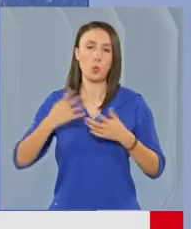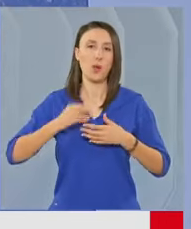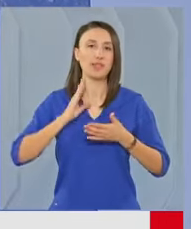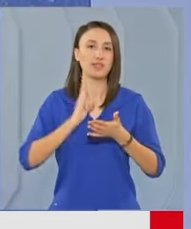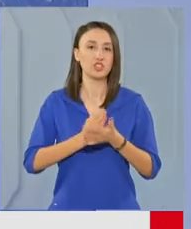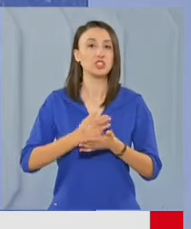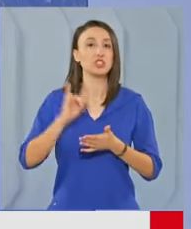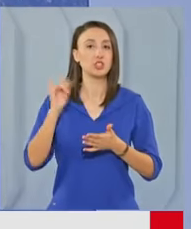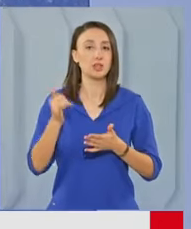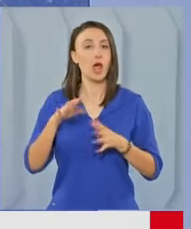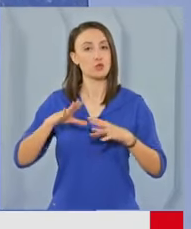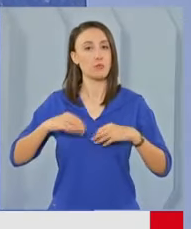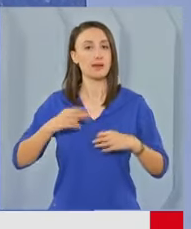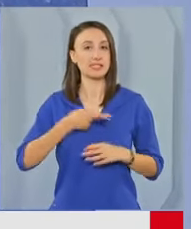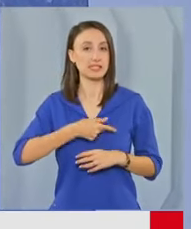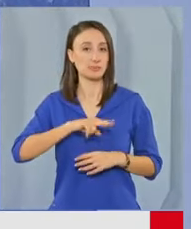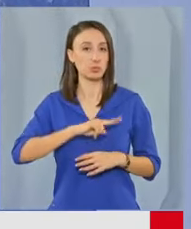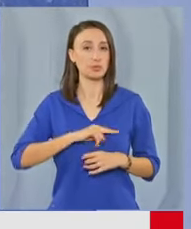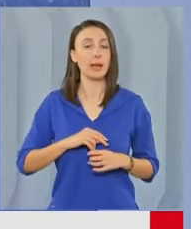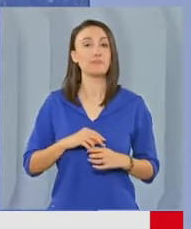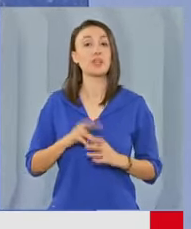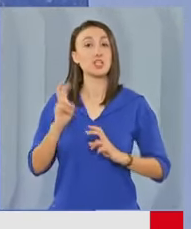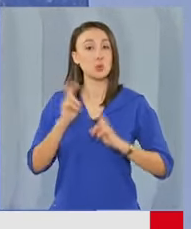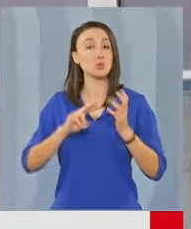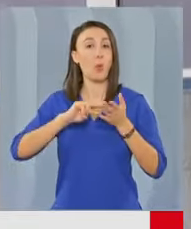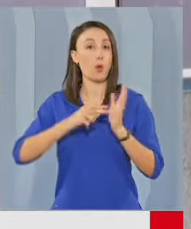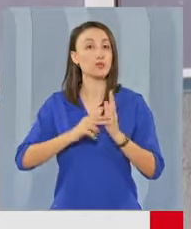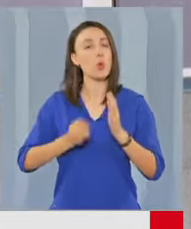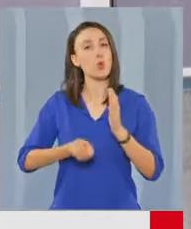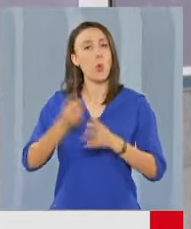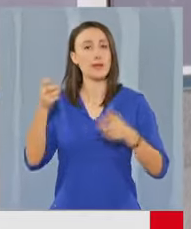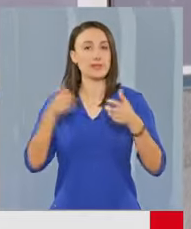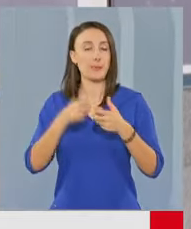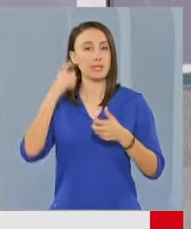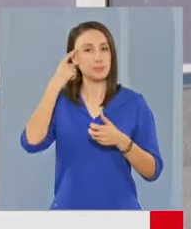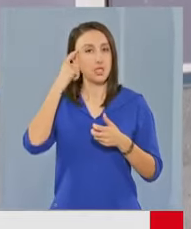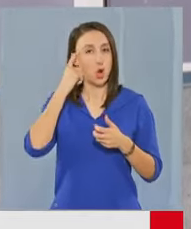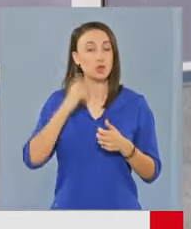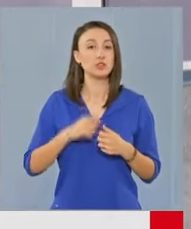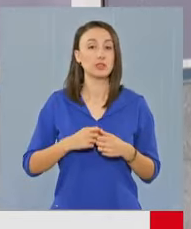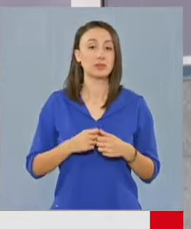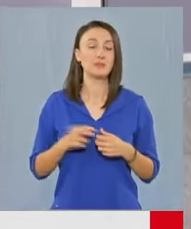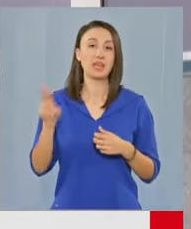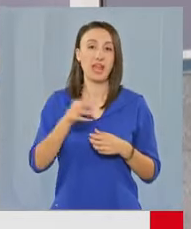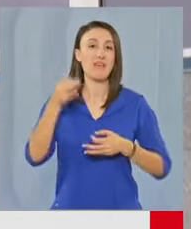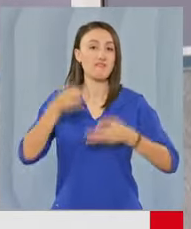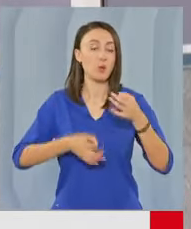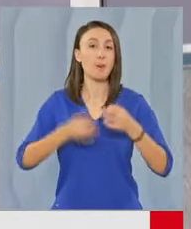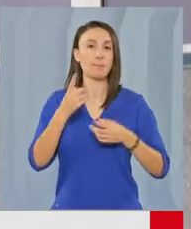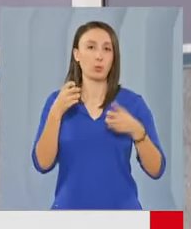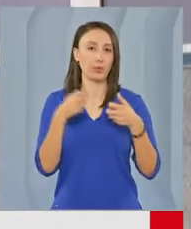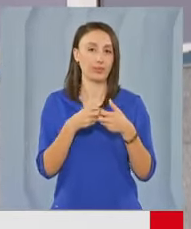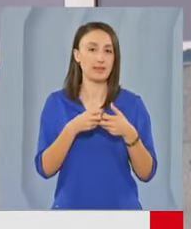deciziilor și de asumare a răspunderii instituția va organiza o nouă examinare psihologică ce va consta în reevaluarea primului